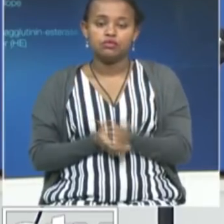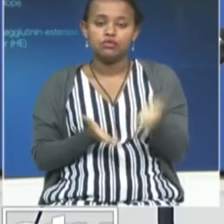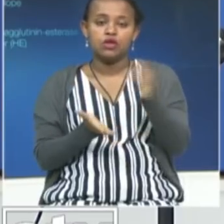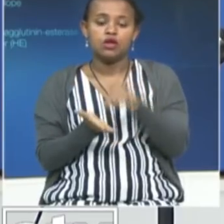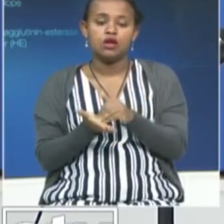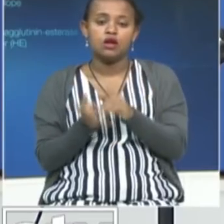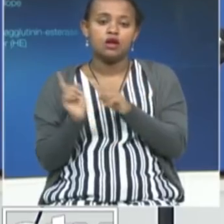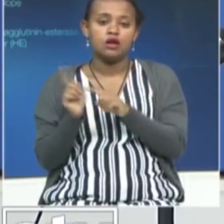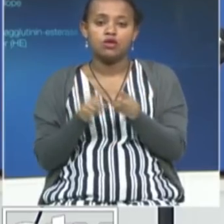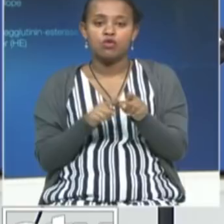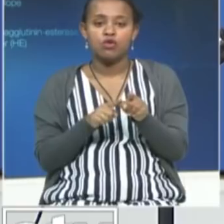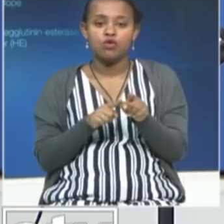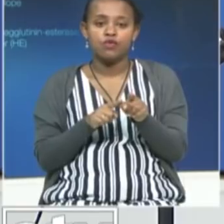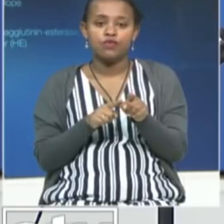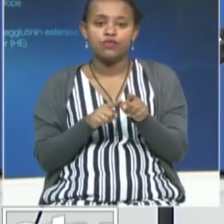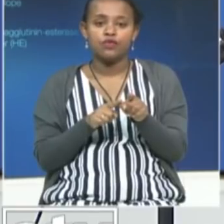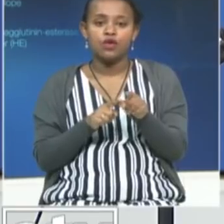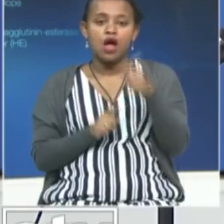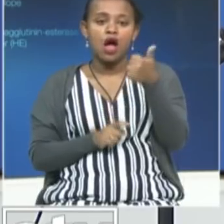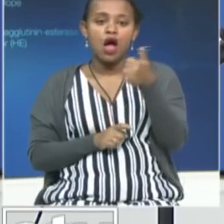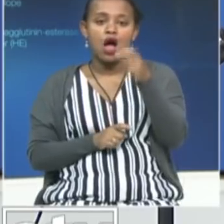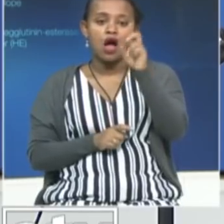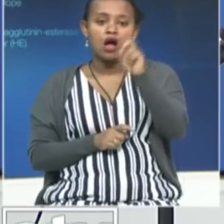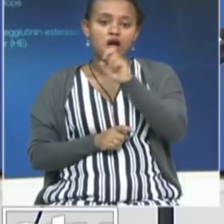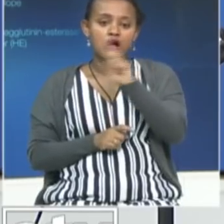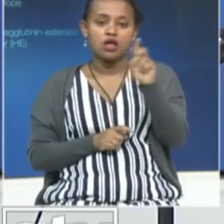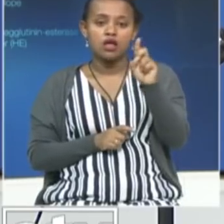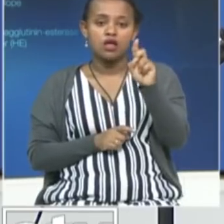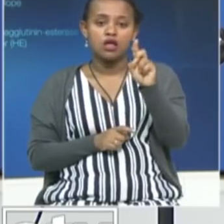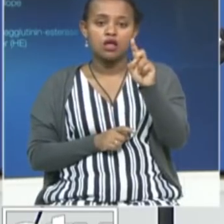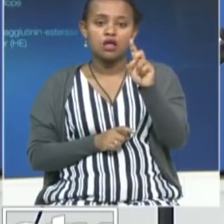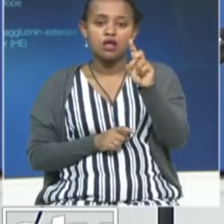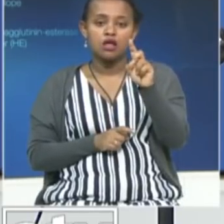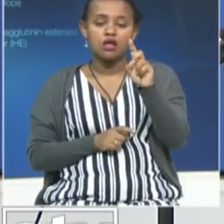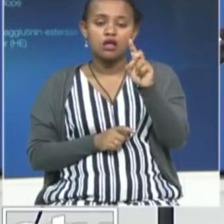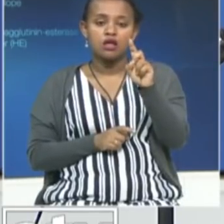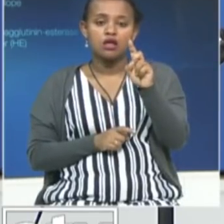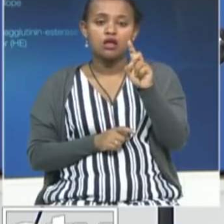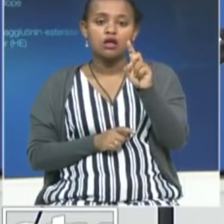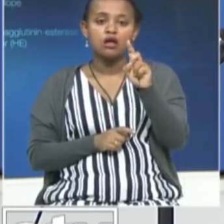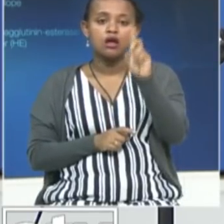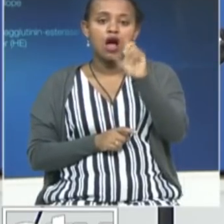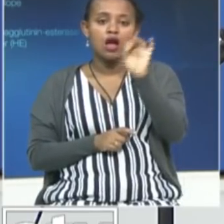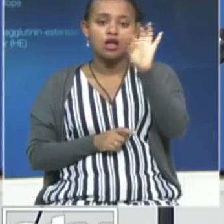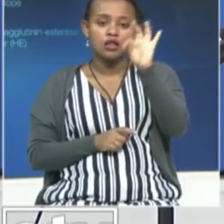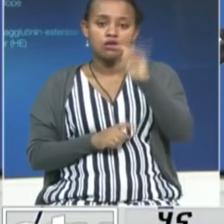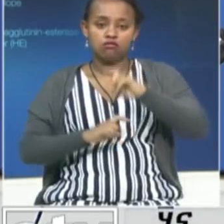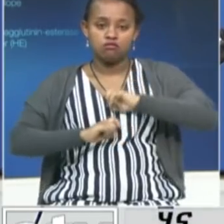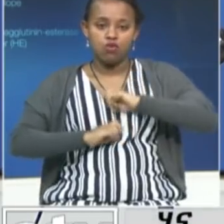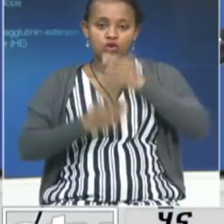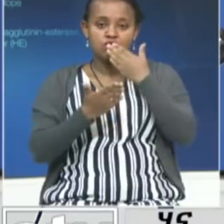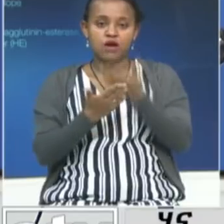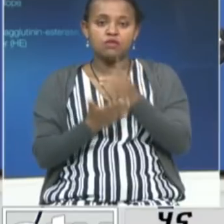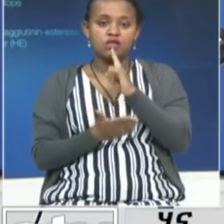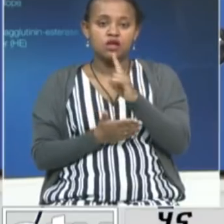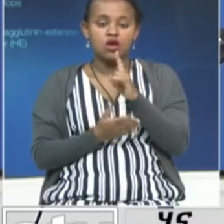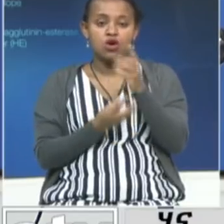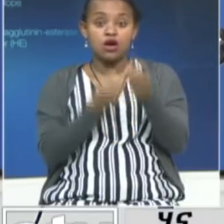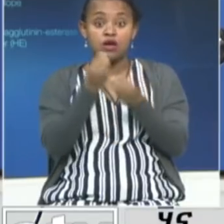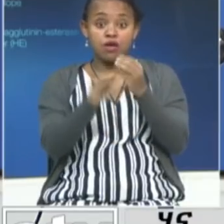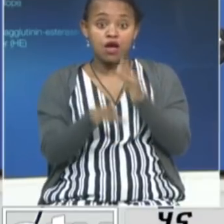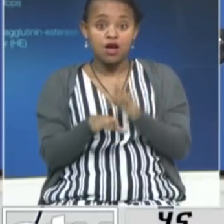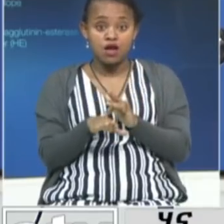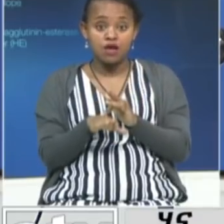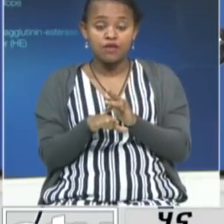እንደገና ደግሞ አቃቂ ቃሊቲ ፖሊሶችን ማመስገን ፈልጌ ነው። ገበያ ላይ በትላንትና